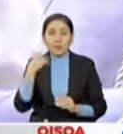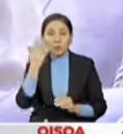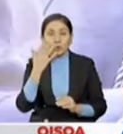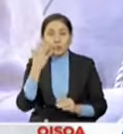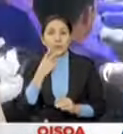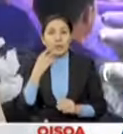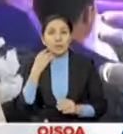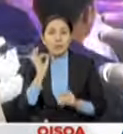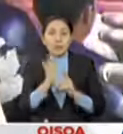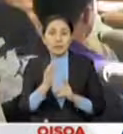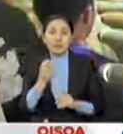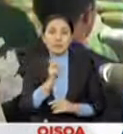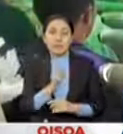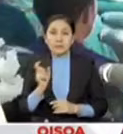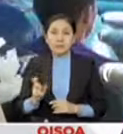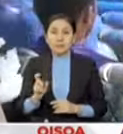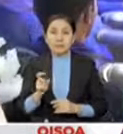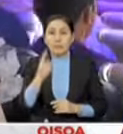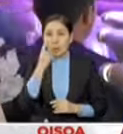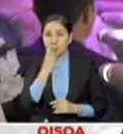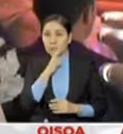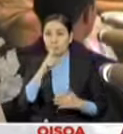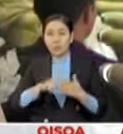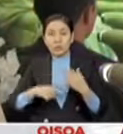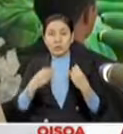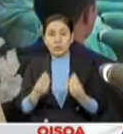ham odamlarni o'ziga ishontirish.